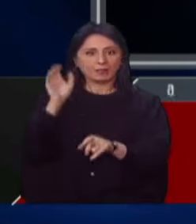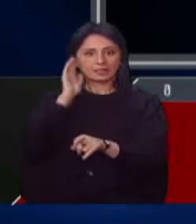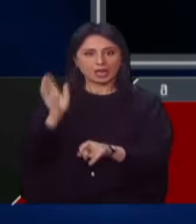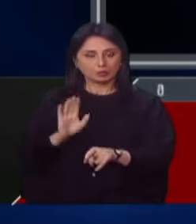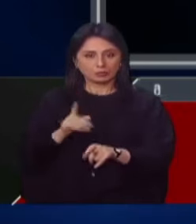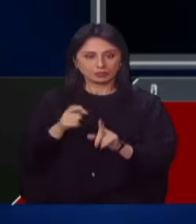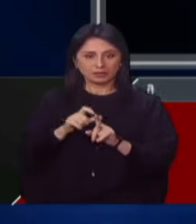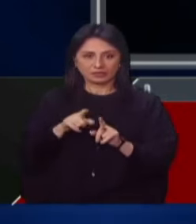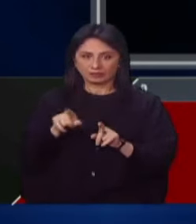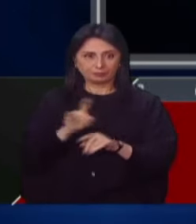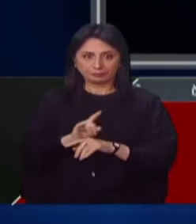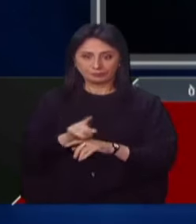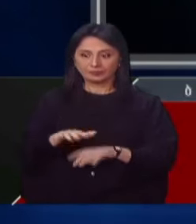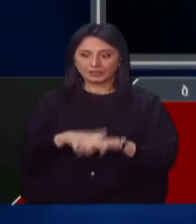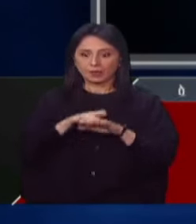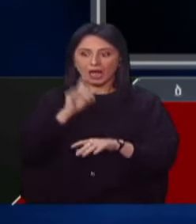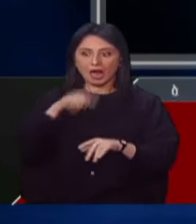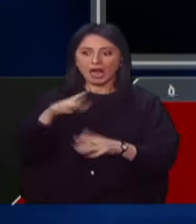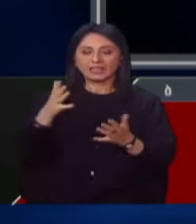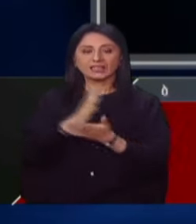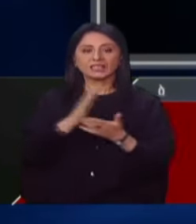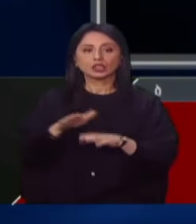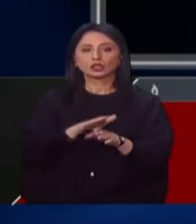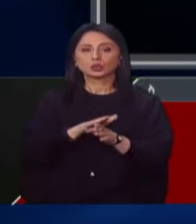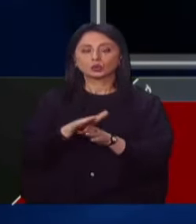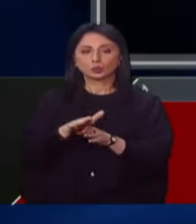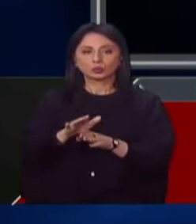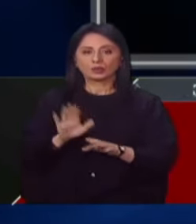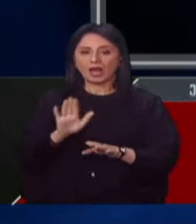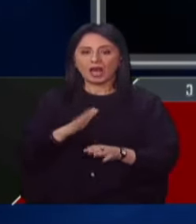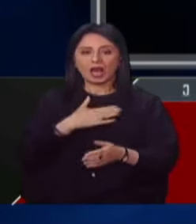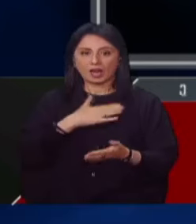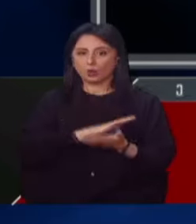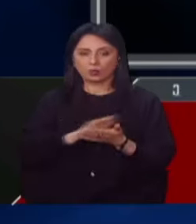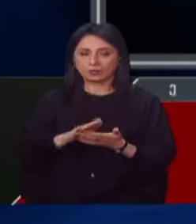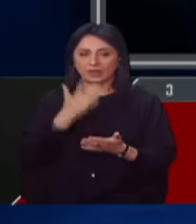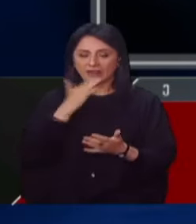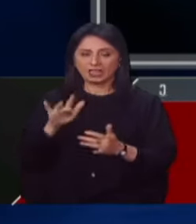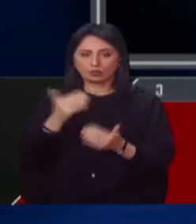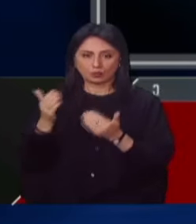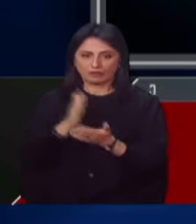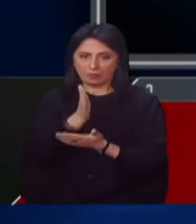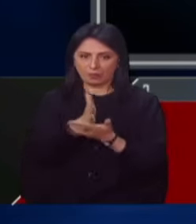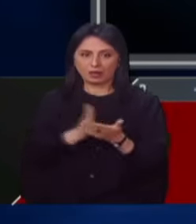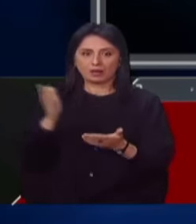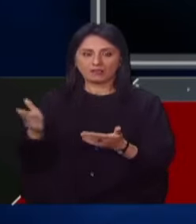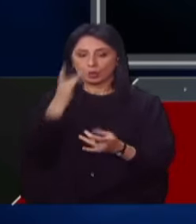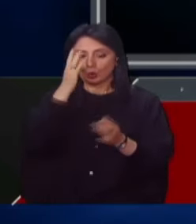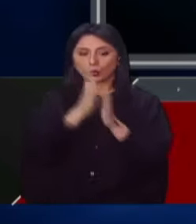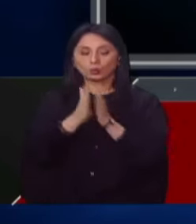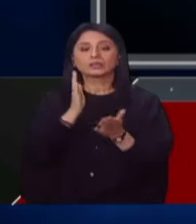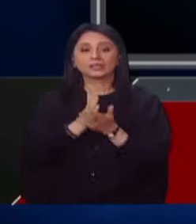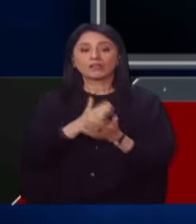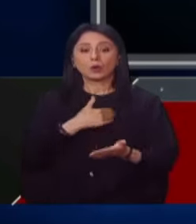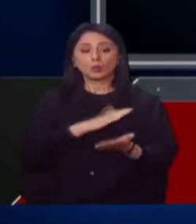უსმენს. Დემონსტრაციების მონაწილე ახალგაზრდების დიდი ნაწილი სრულიად არაგულწრფელი ახალგაზრდა ნაციონალები არიან, თუმცა რუსთაველზე